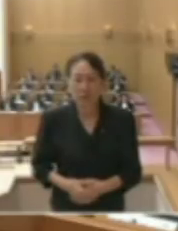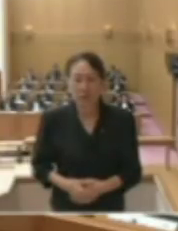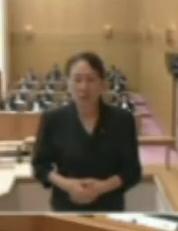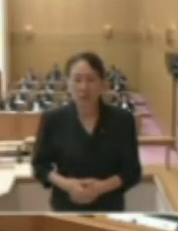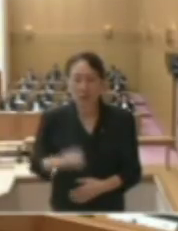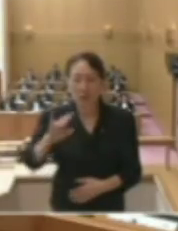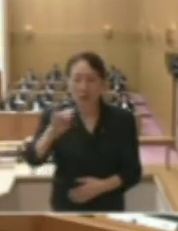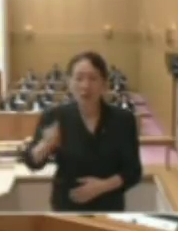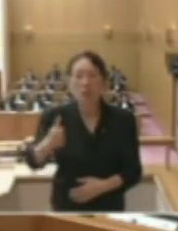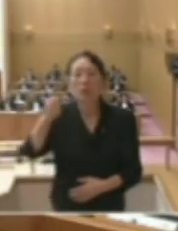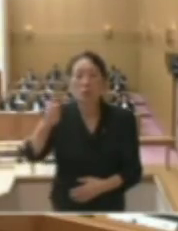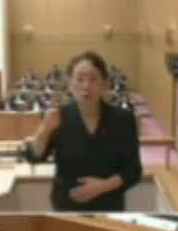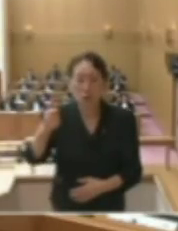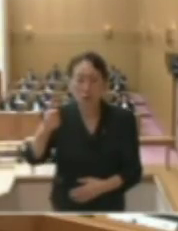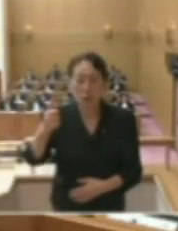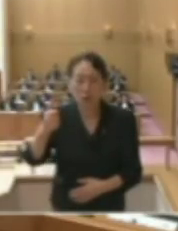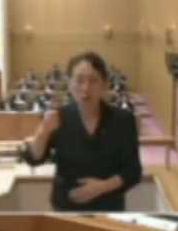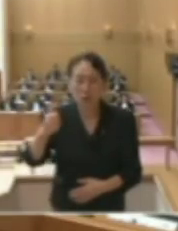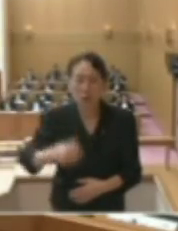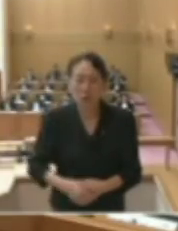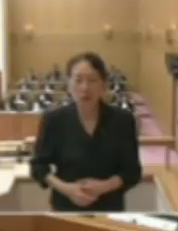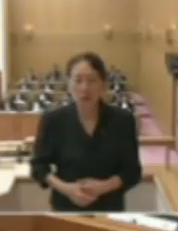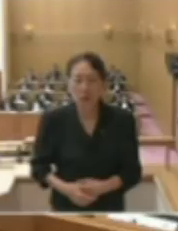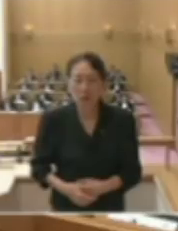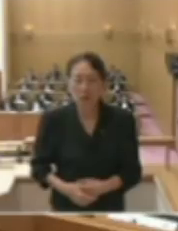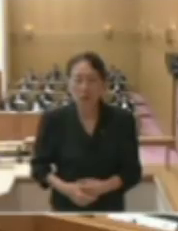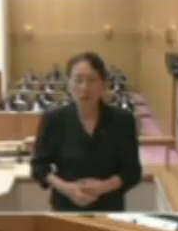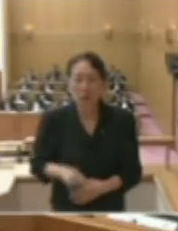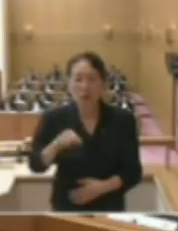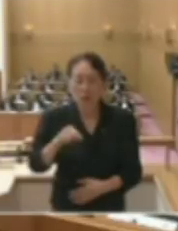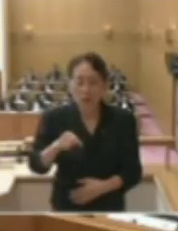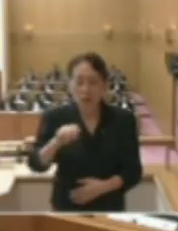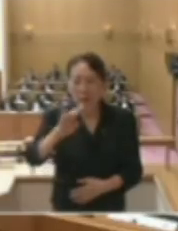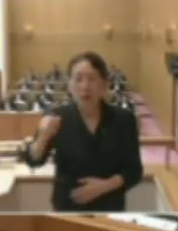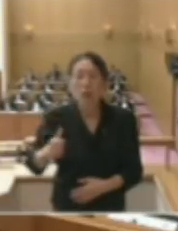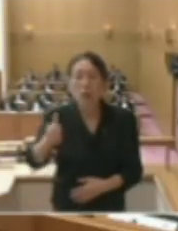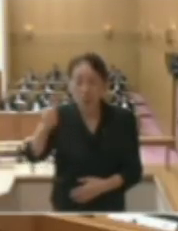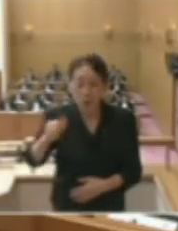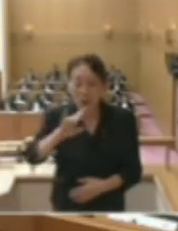はその責任が果たせないんですか。あなたは議場をコントロールする責務があるじゃないですか。